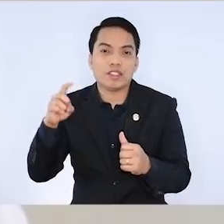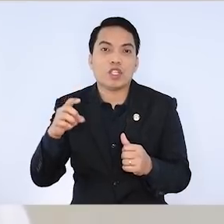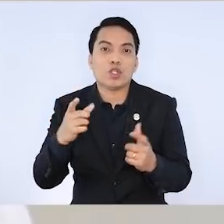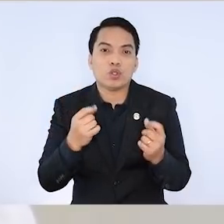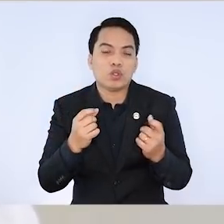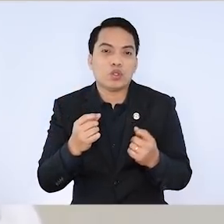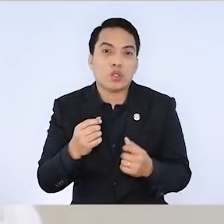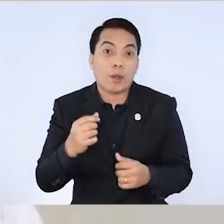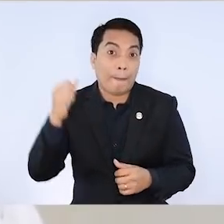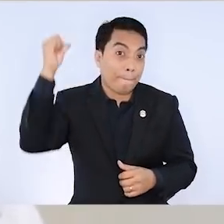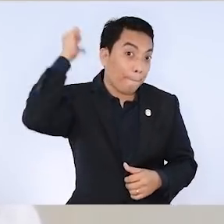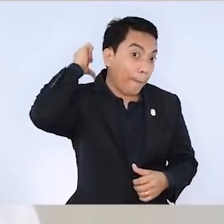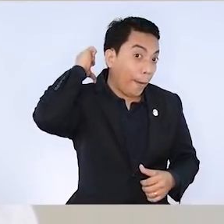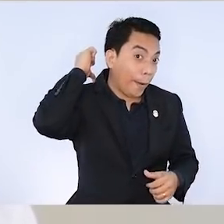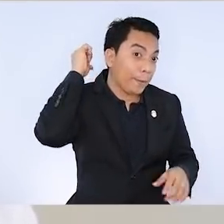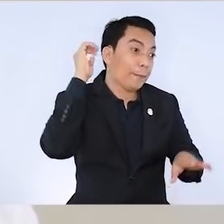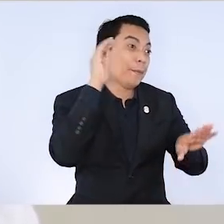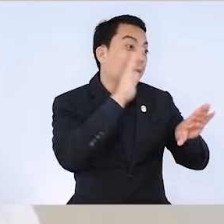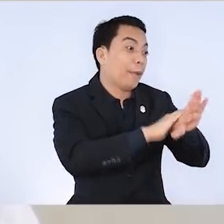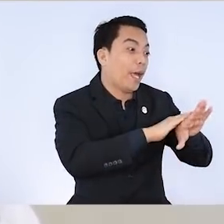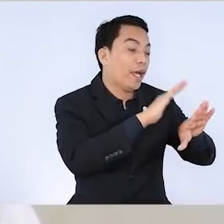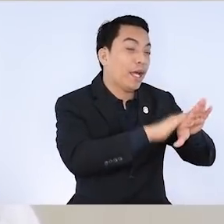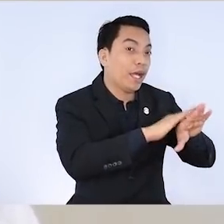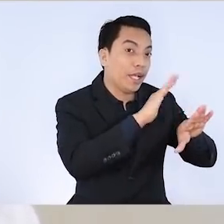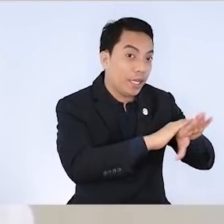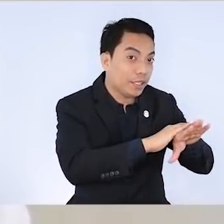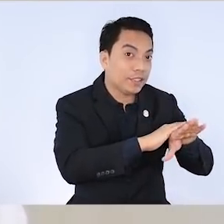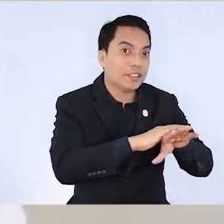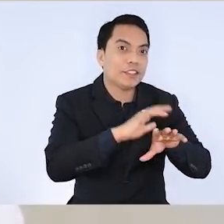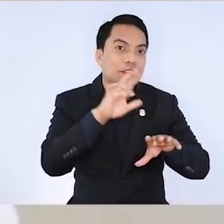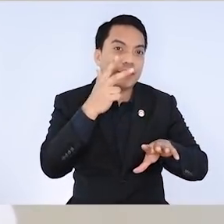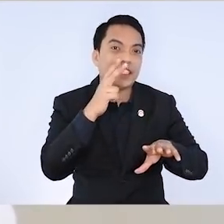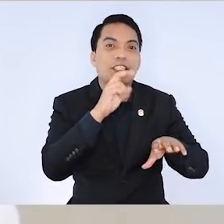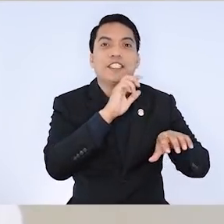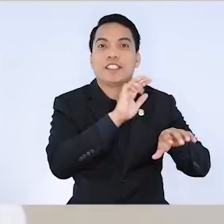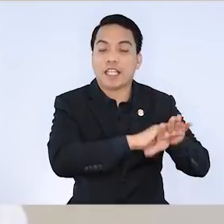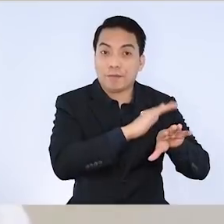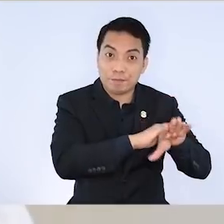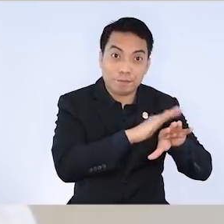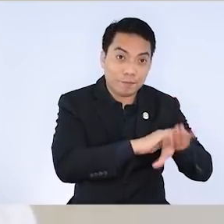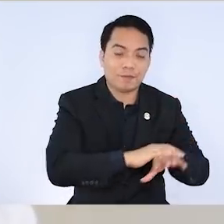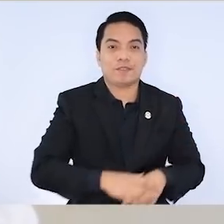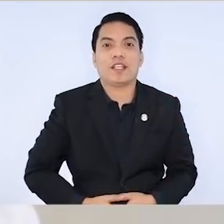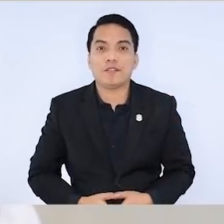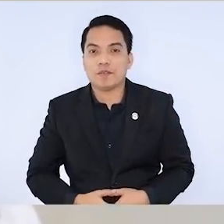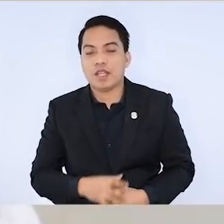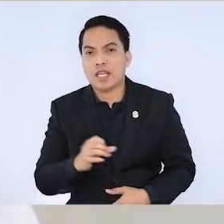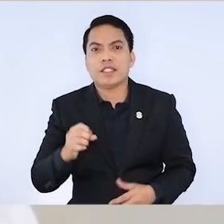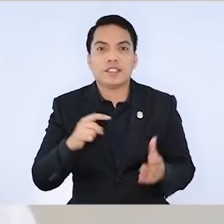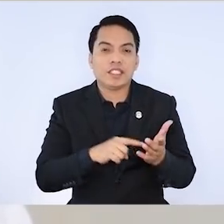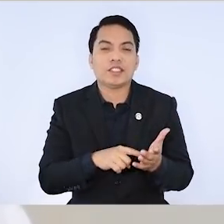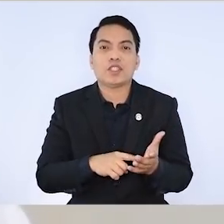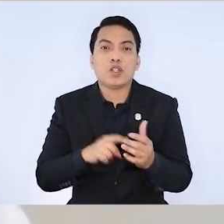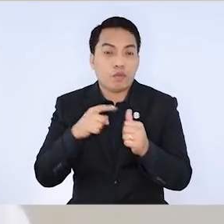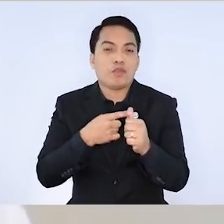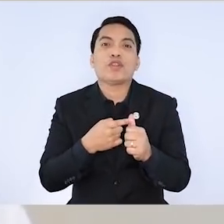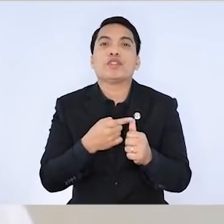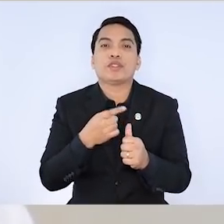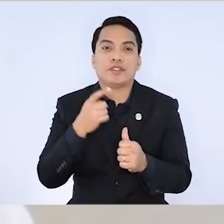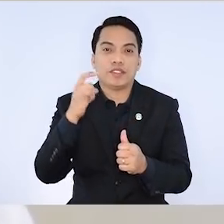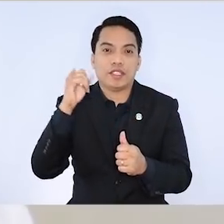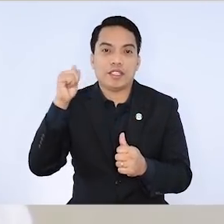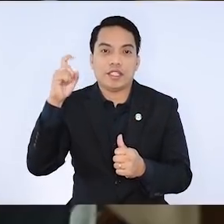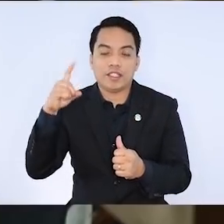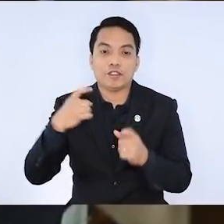ang 3 beses ang kanyang likod, hindi malakas katamtaman lakas lamang po. At yung po ay magiging paunang lunas na agad natin sa